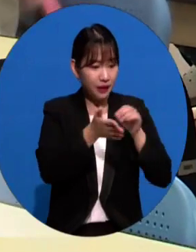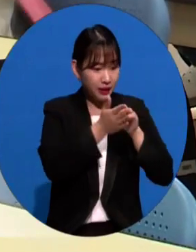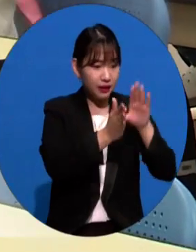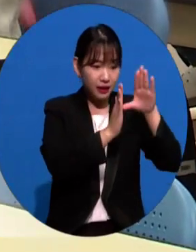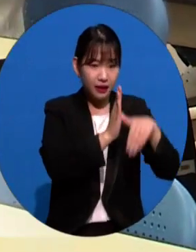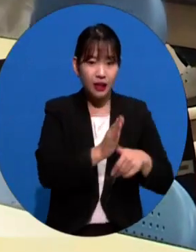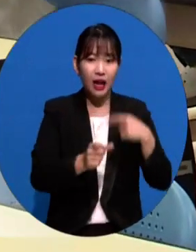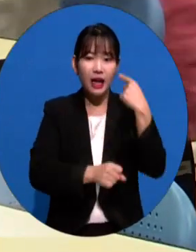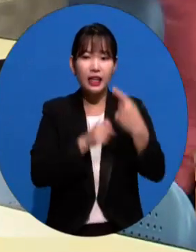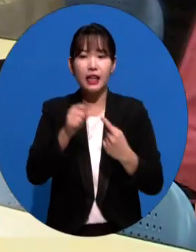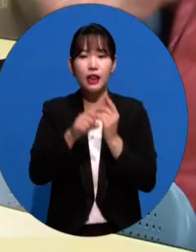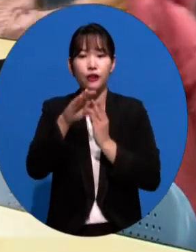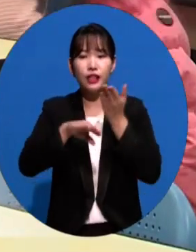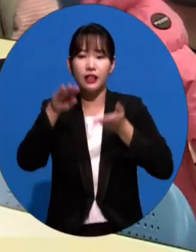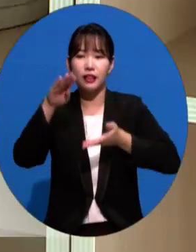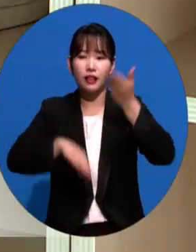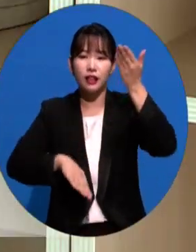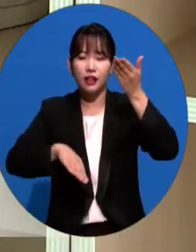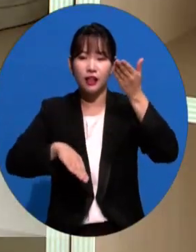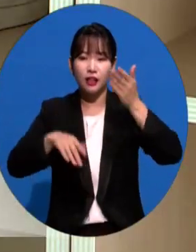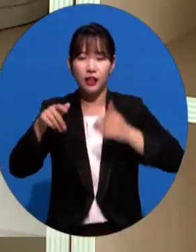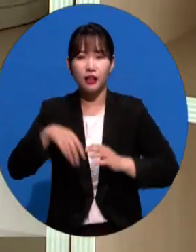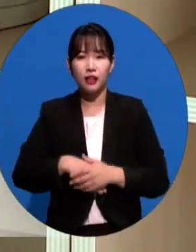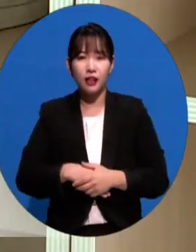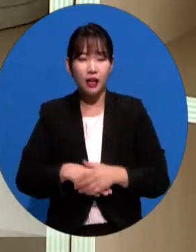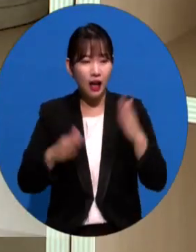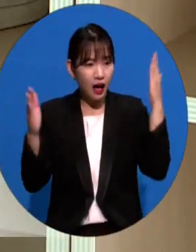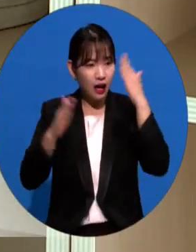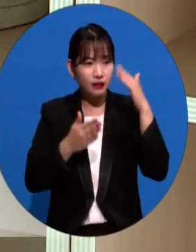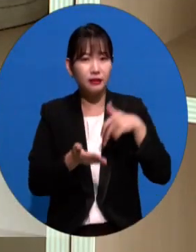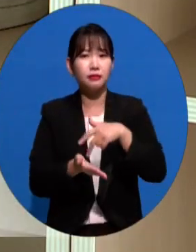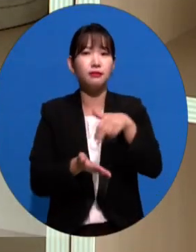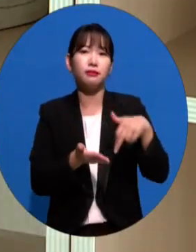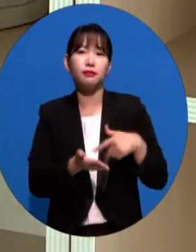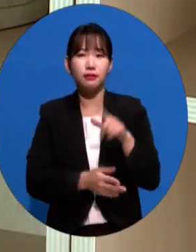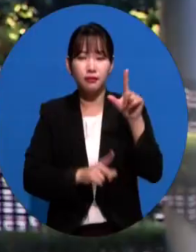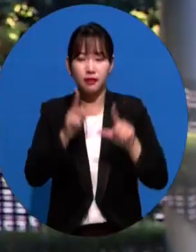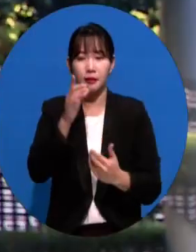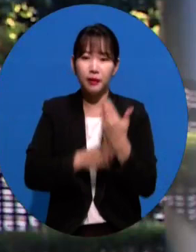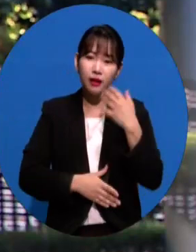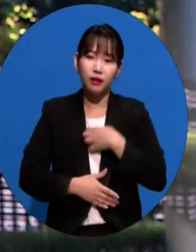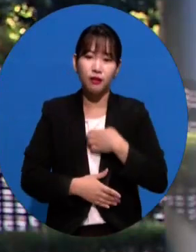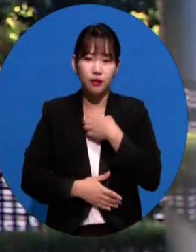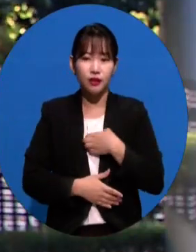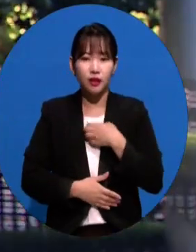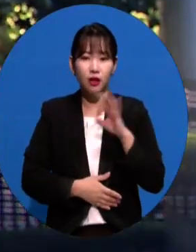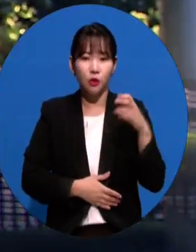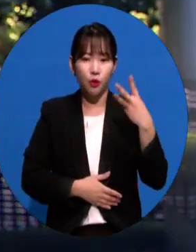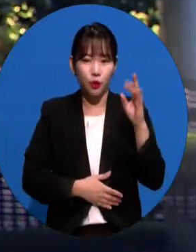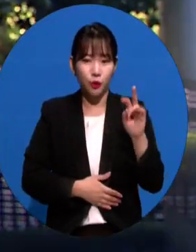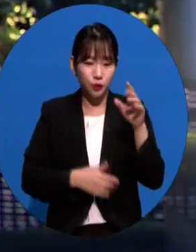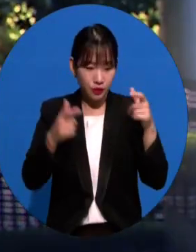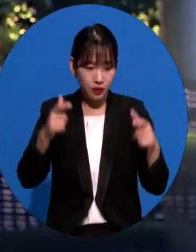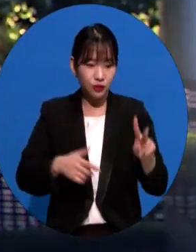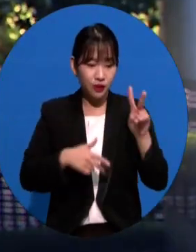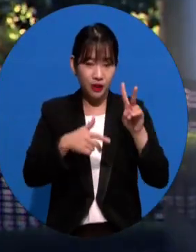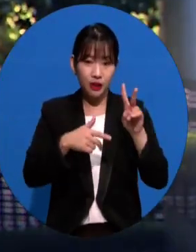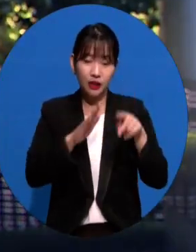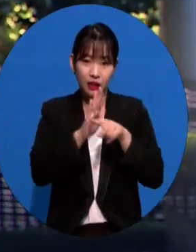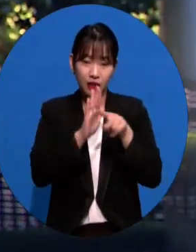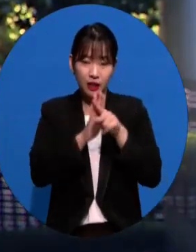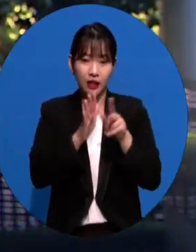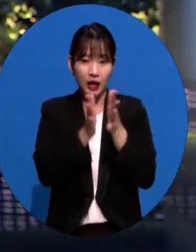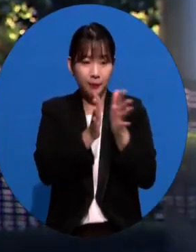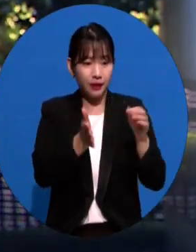입주 시계와 1년 이상 벌어지면서 학생 난민 사태가 우려되고 있습니다 오룡지구 2단계 공동주택의